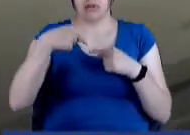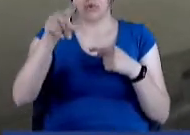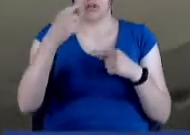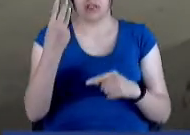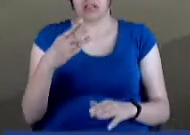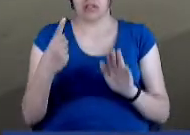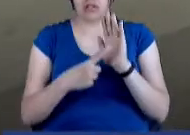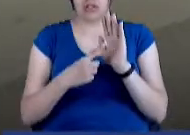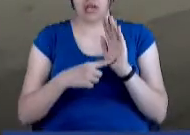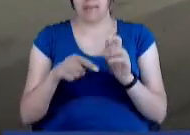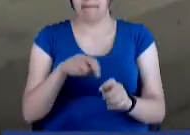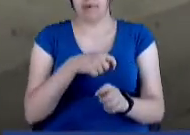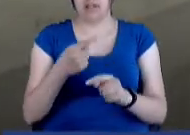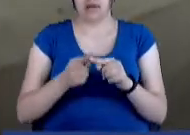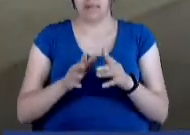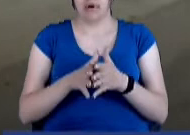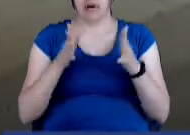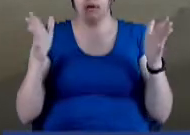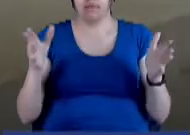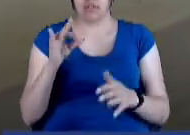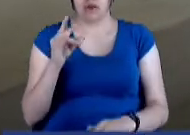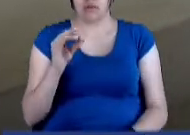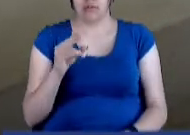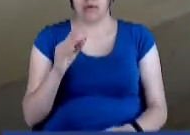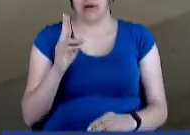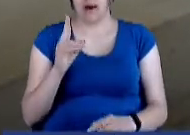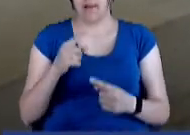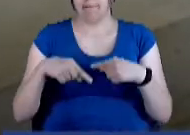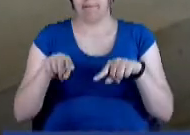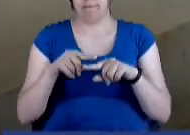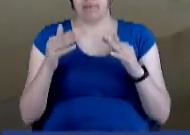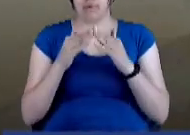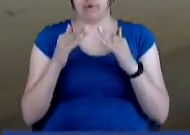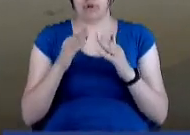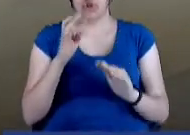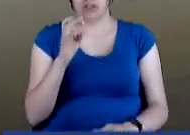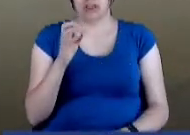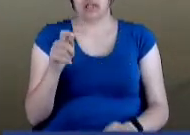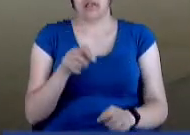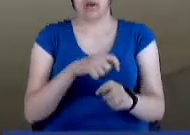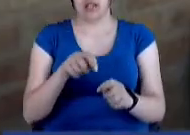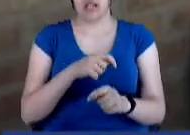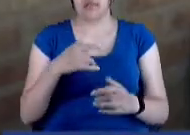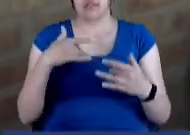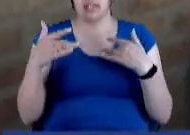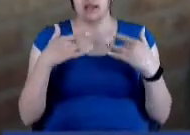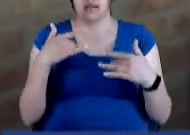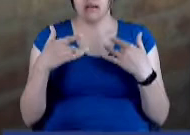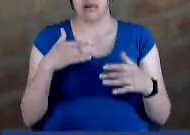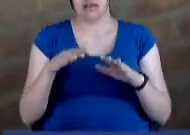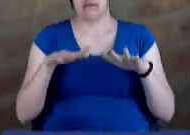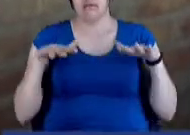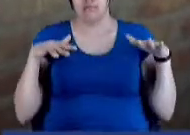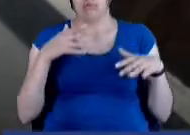Це багатофункціональна адмінбудівля. Вона включає в себе сцену у майже 400 квадратів та трибуну для глядачів. У її